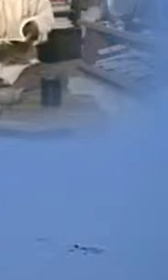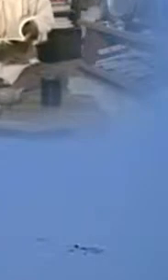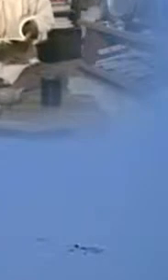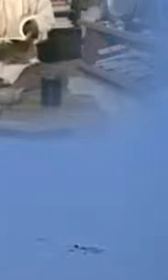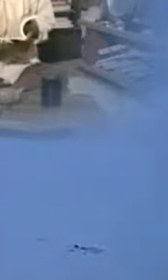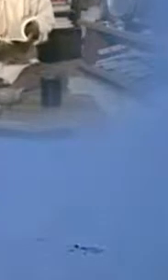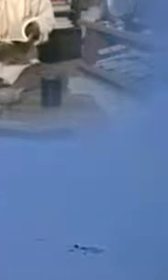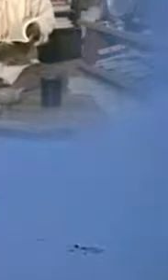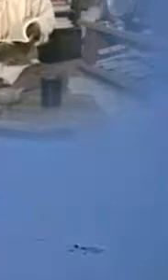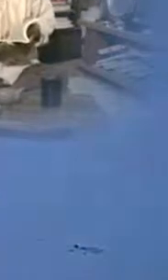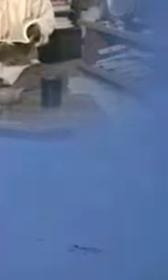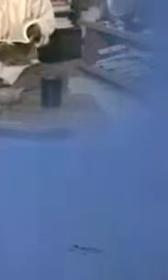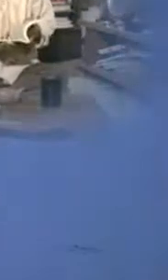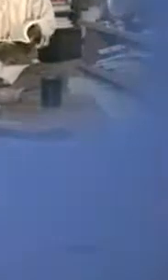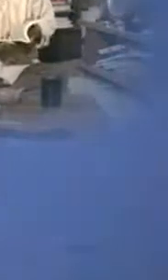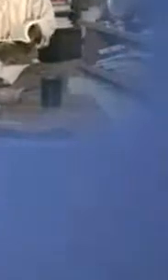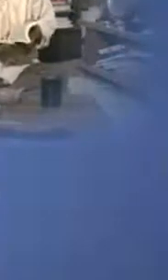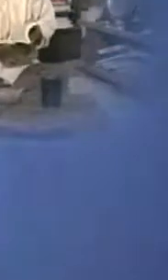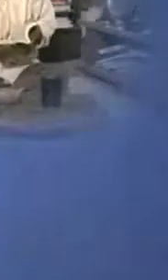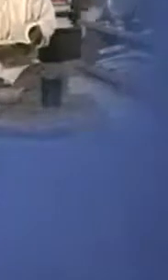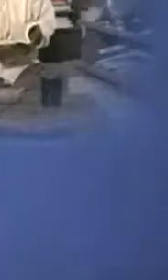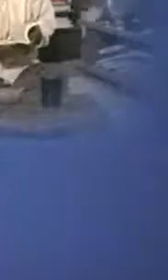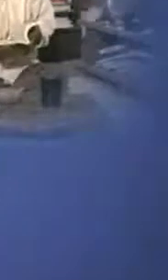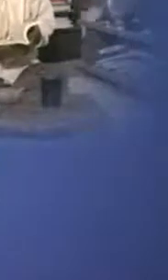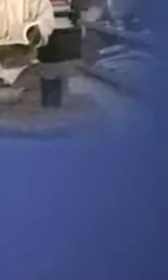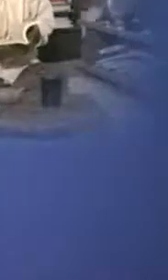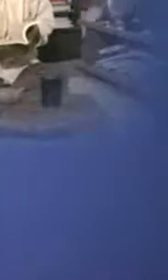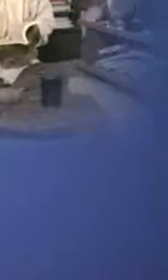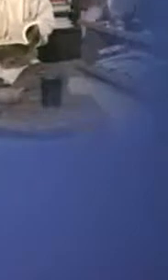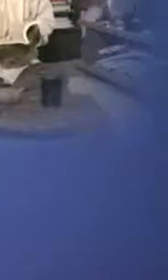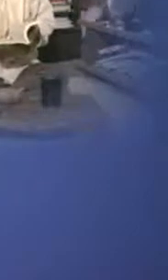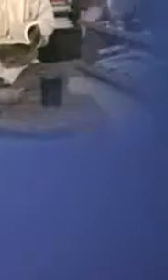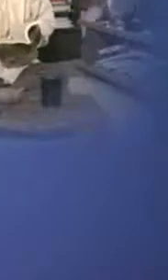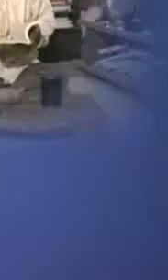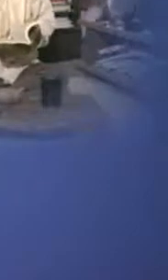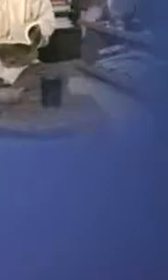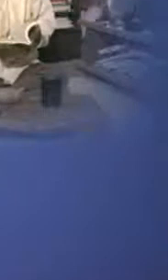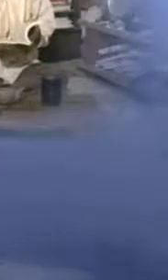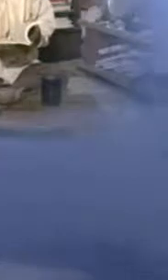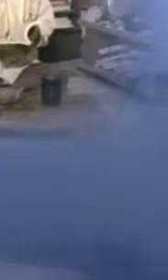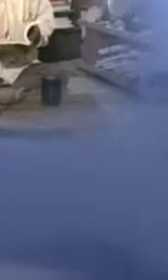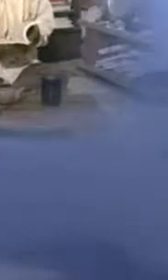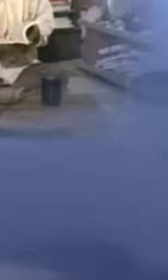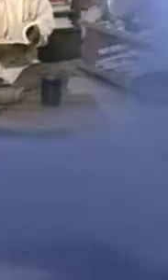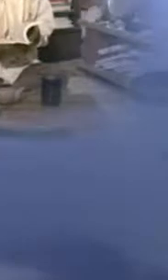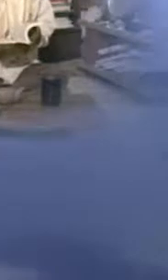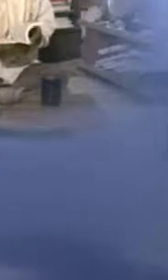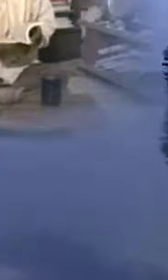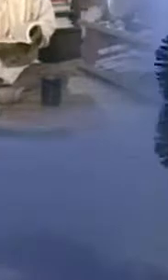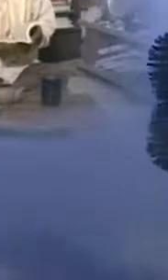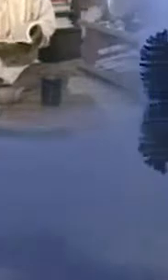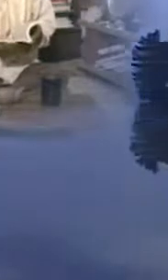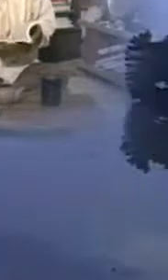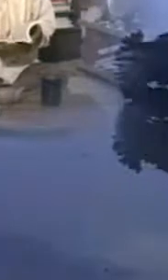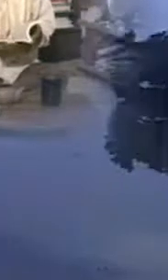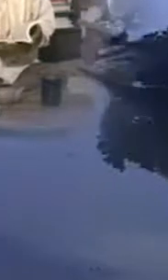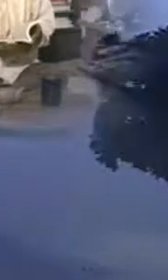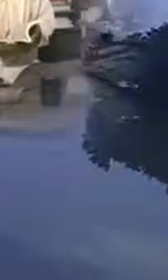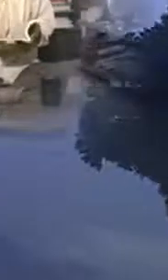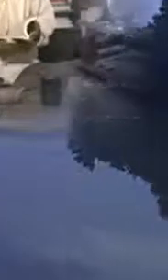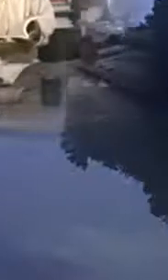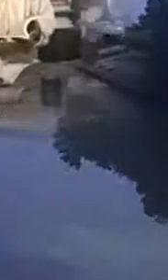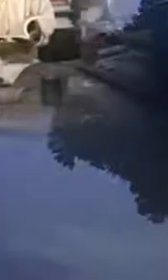속임없는 눈물의 간곡한 방울방울, 푸른밤 고이 맺는 이슬 같은 보람을 보밴